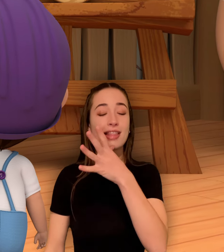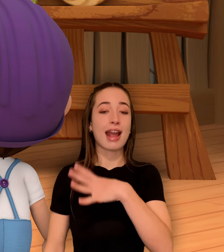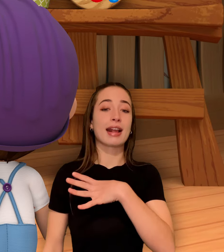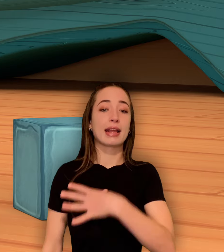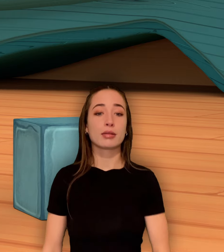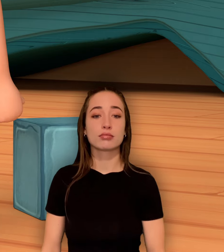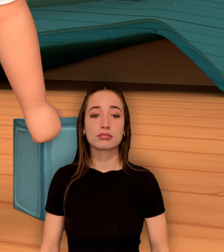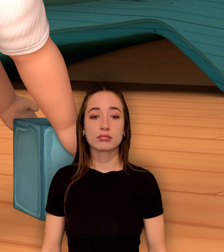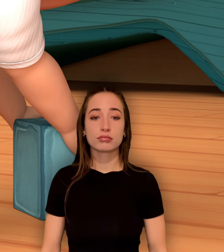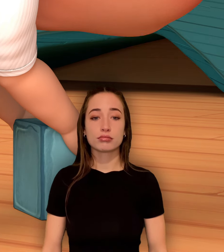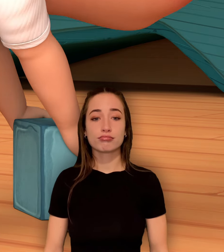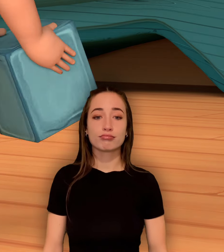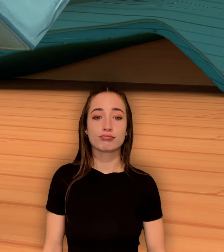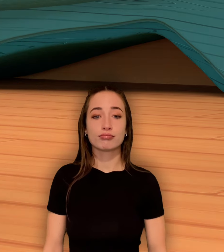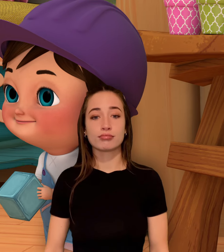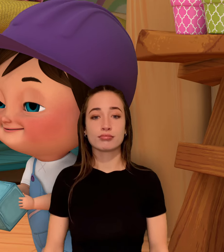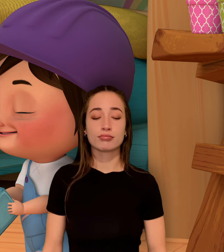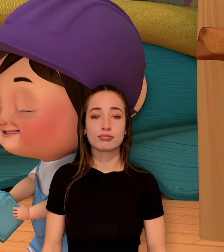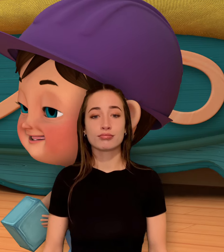どうしましょう